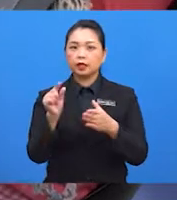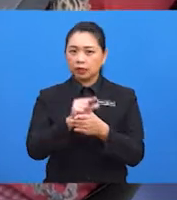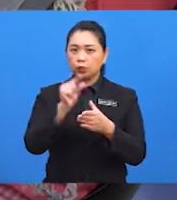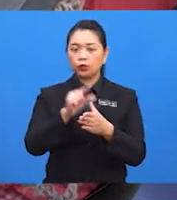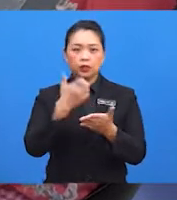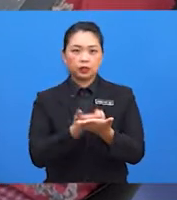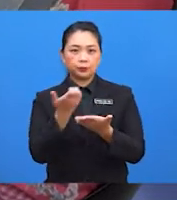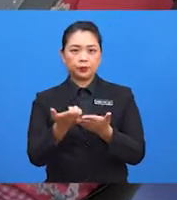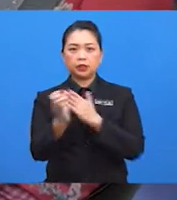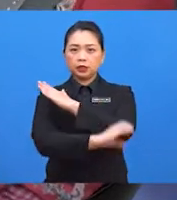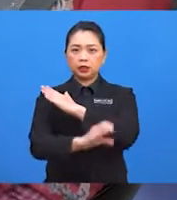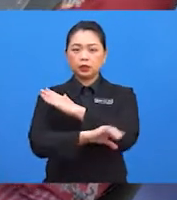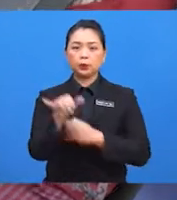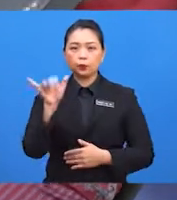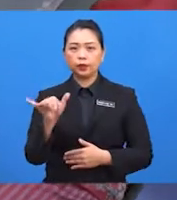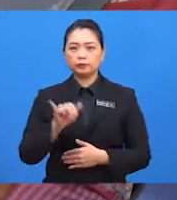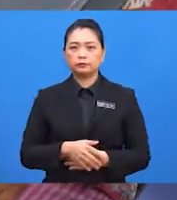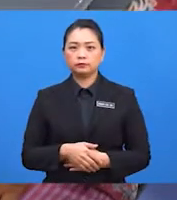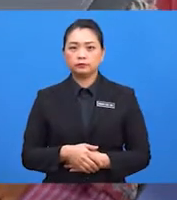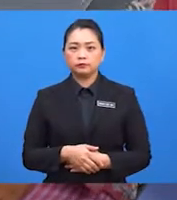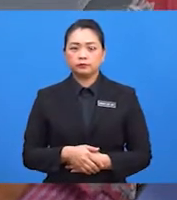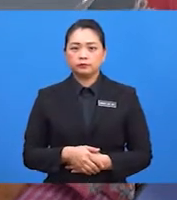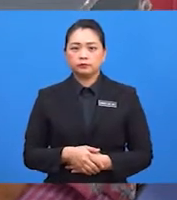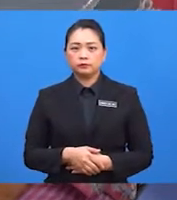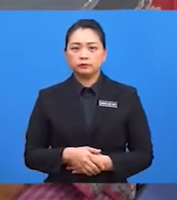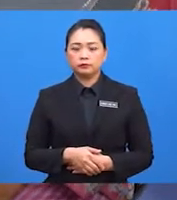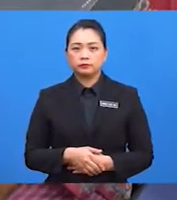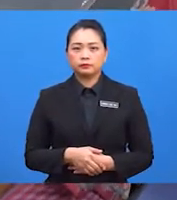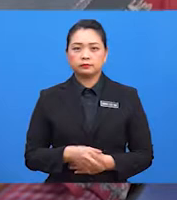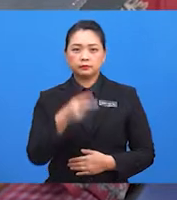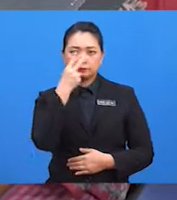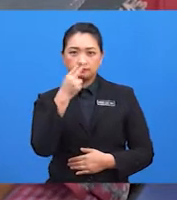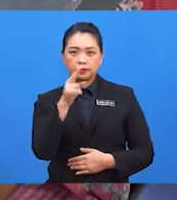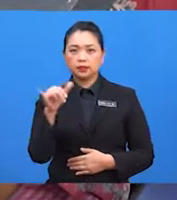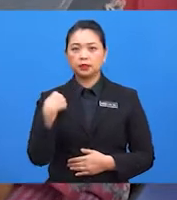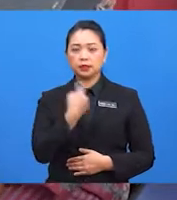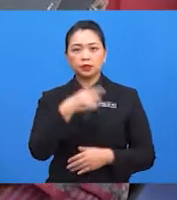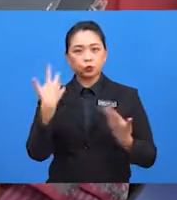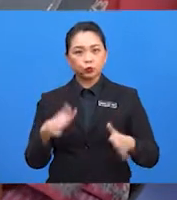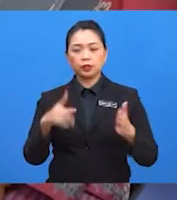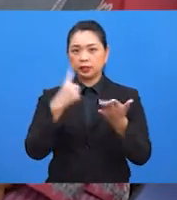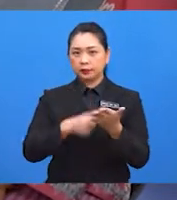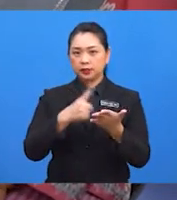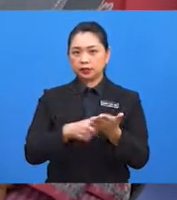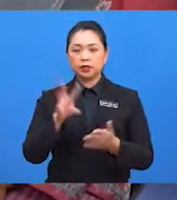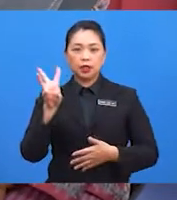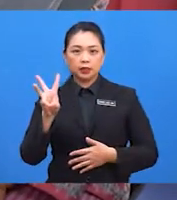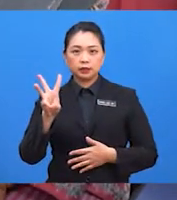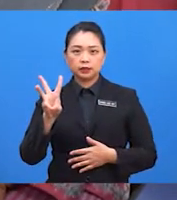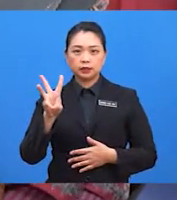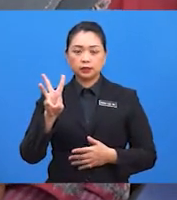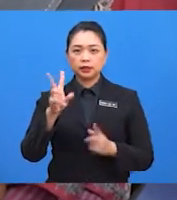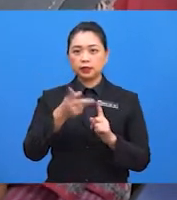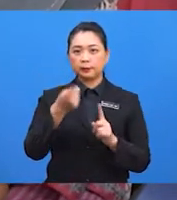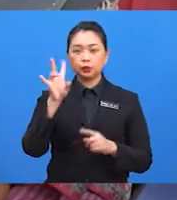ekonomi di negara Y tersebut. Gitu. Nampaknya kita telah membincangkan 6 daripada 7